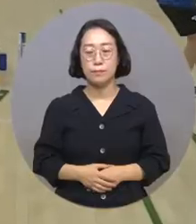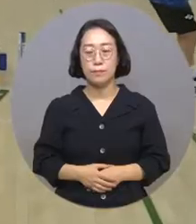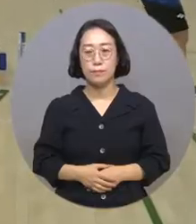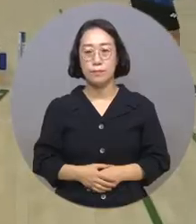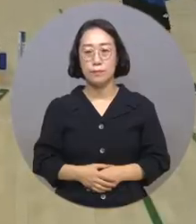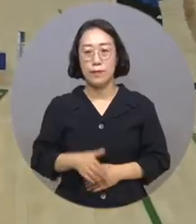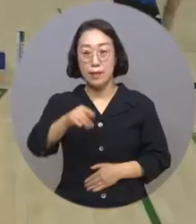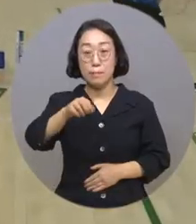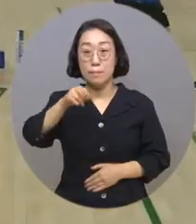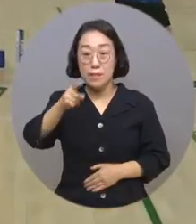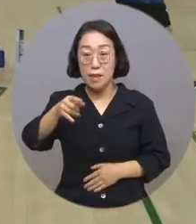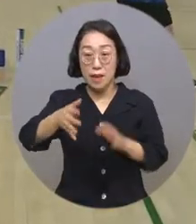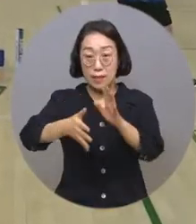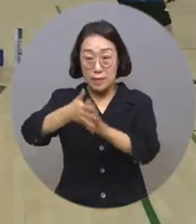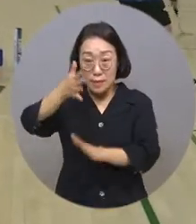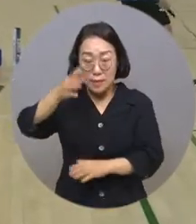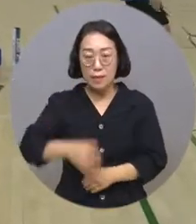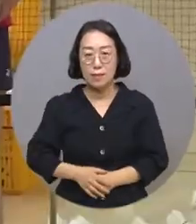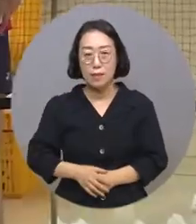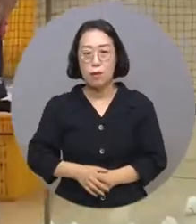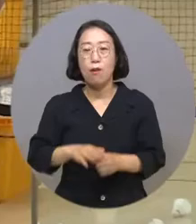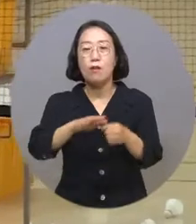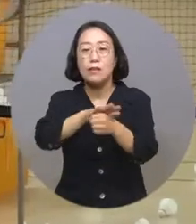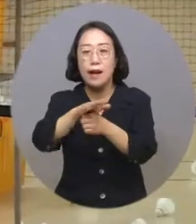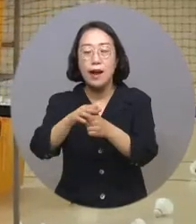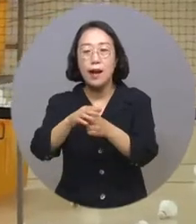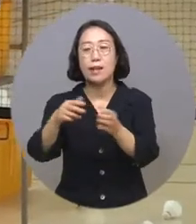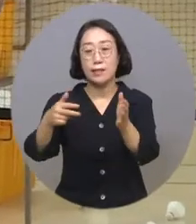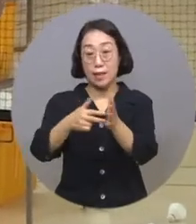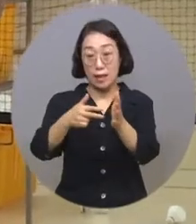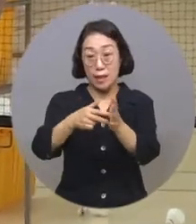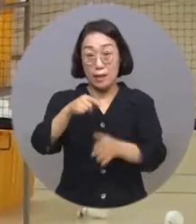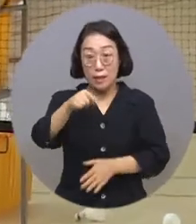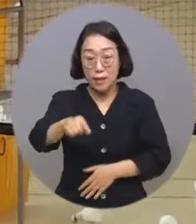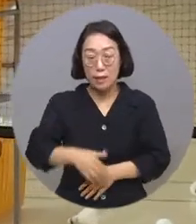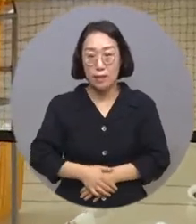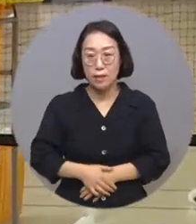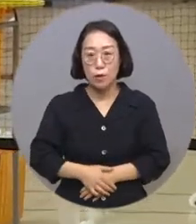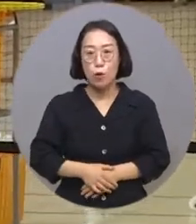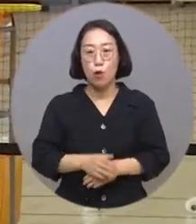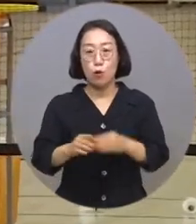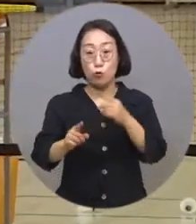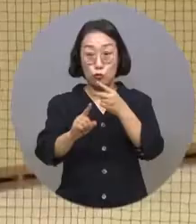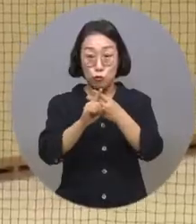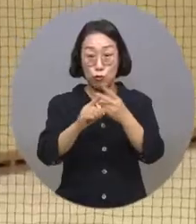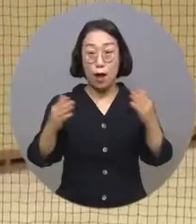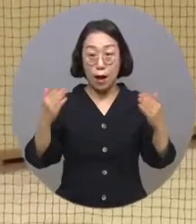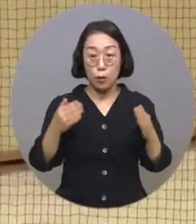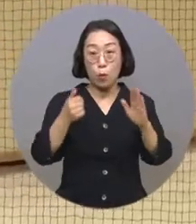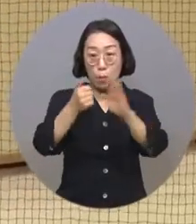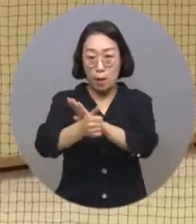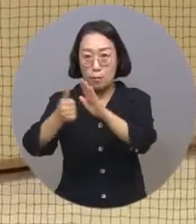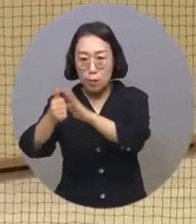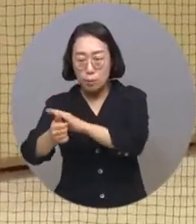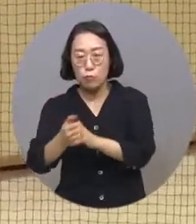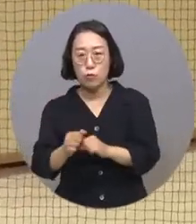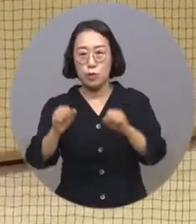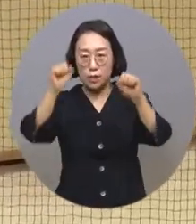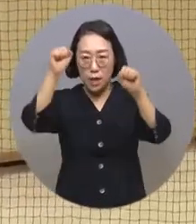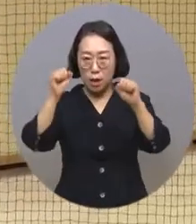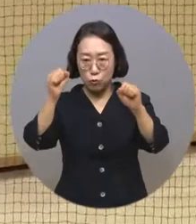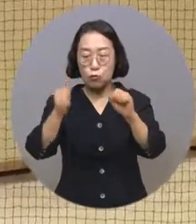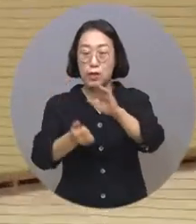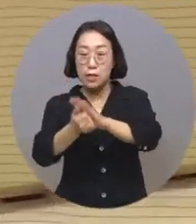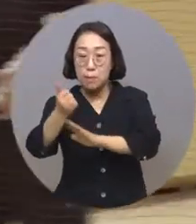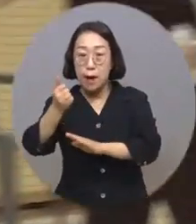전북 김제시의 김제사랑장학재단은 한들중학교와 금산중학교를 방문하여 체육꿈나무들에게